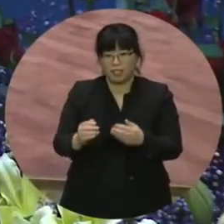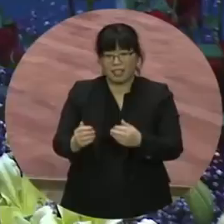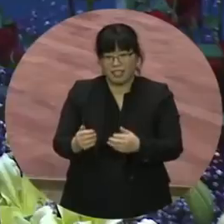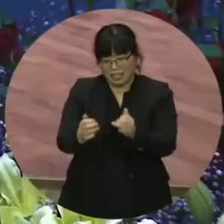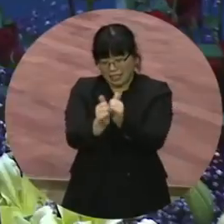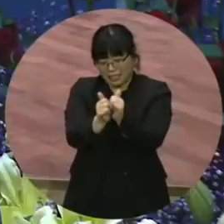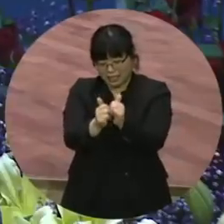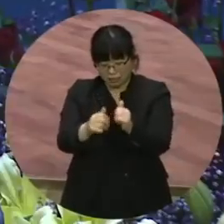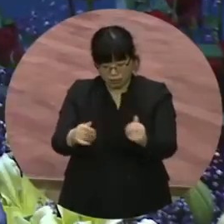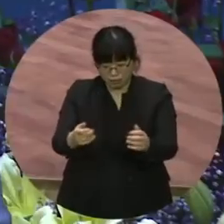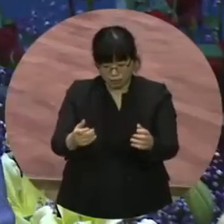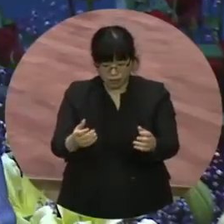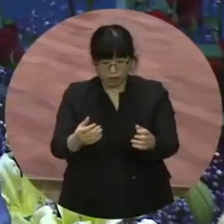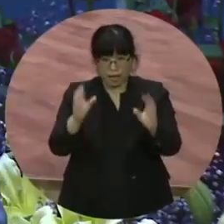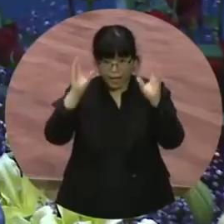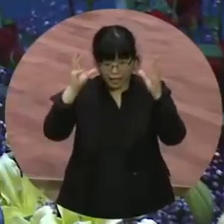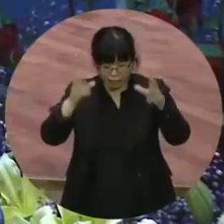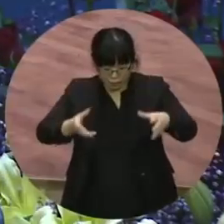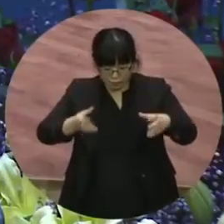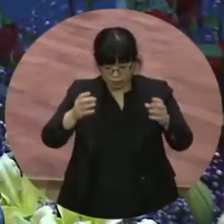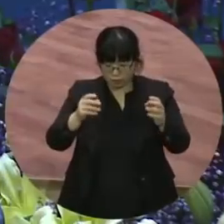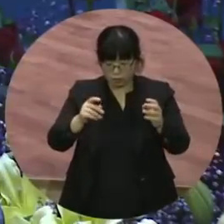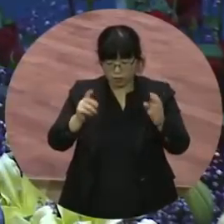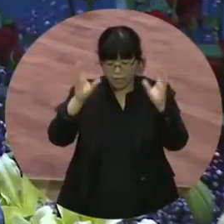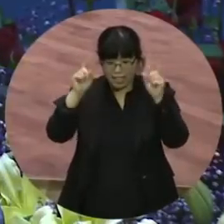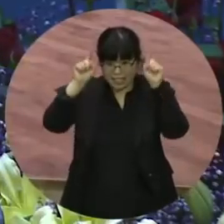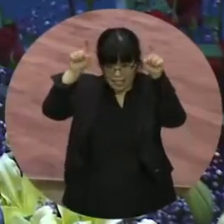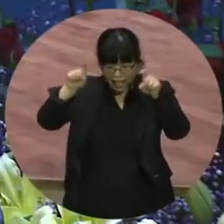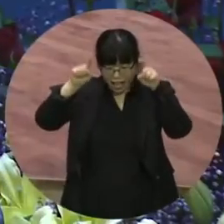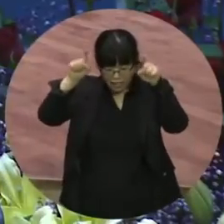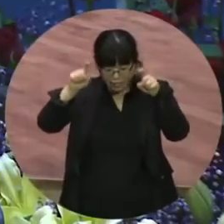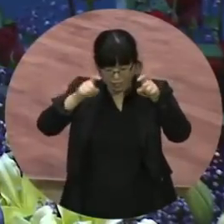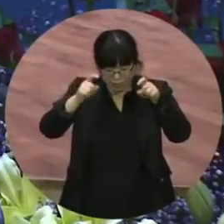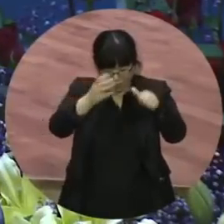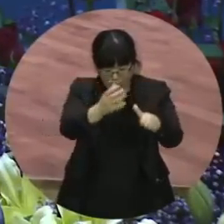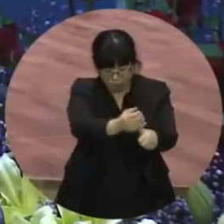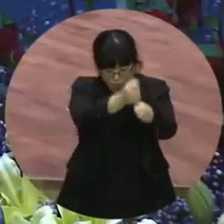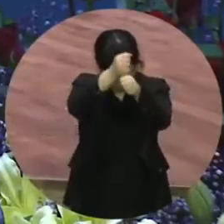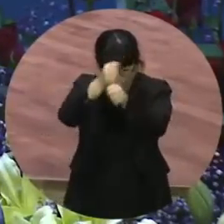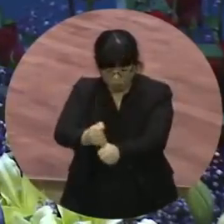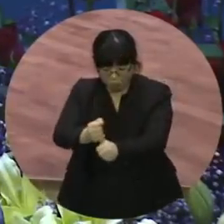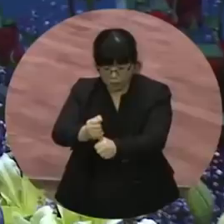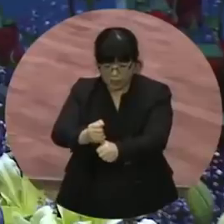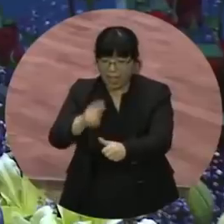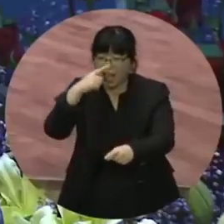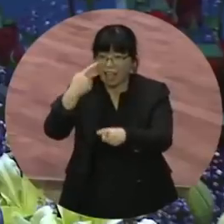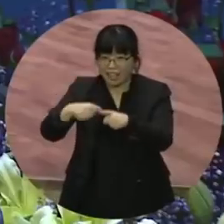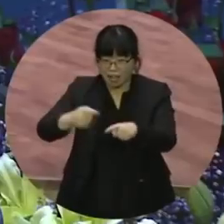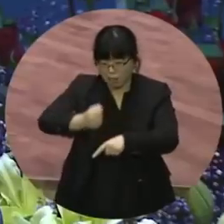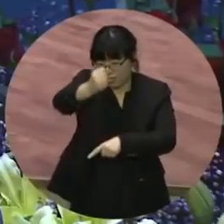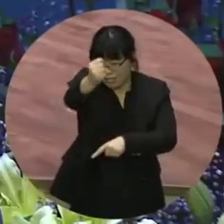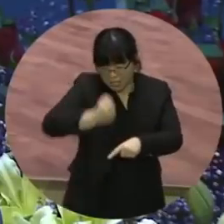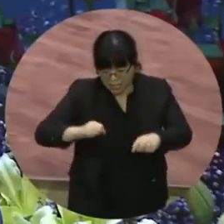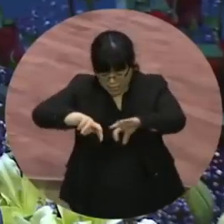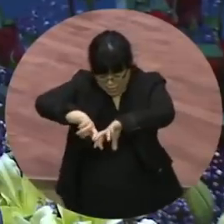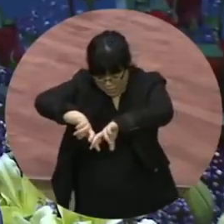드리라. 도저히 인간 상식으로는 생각할 수 없는